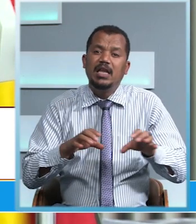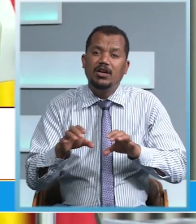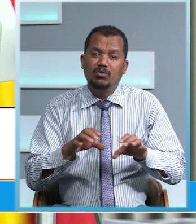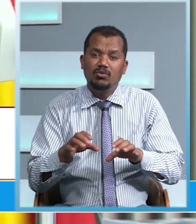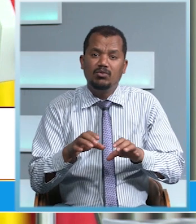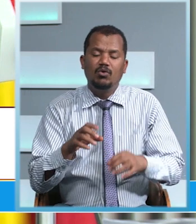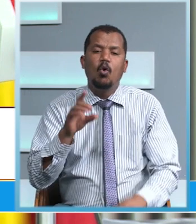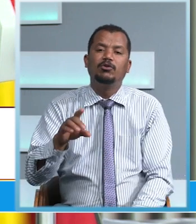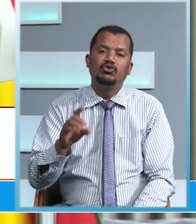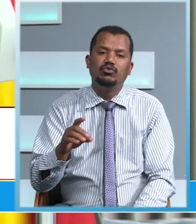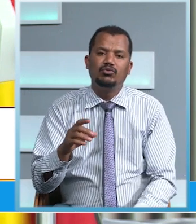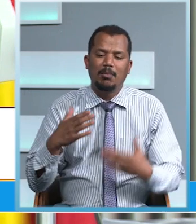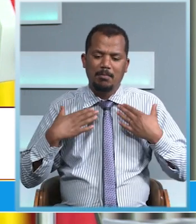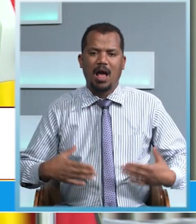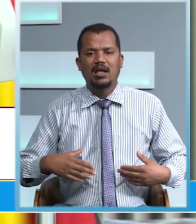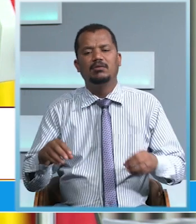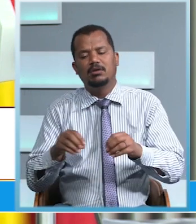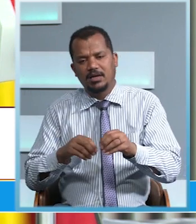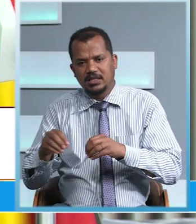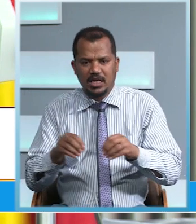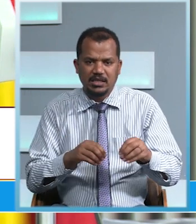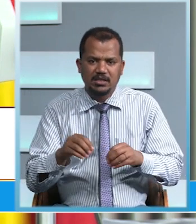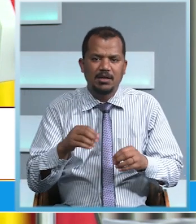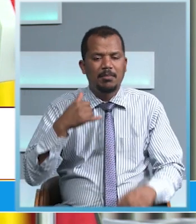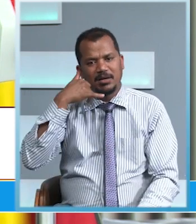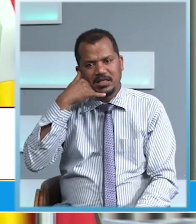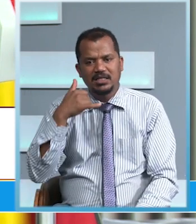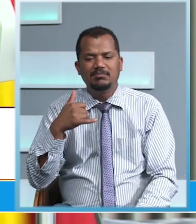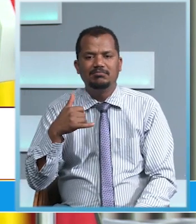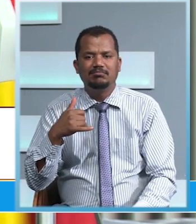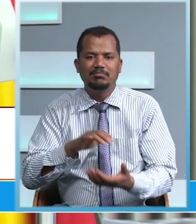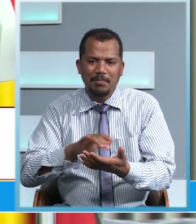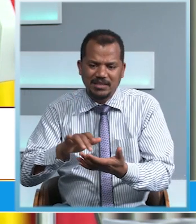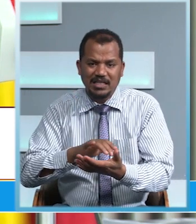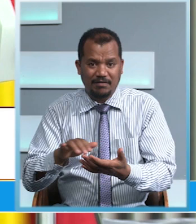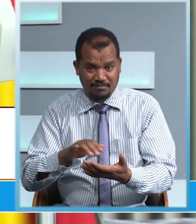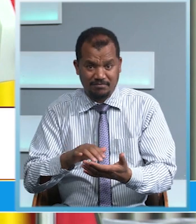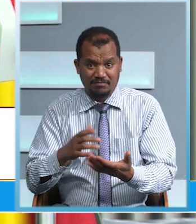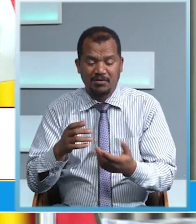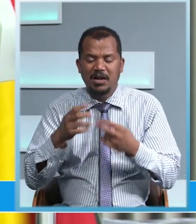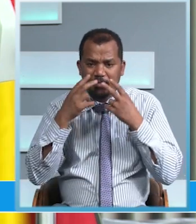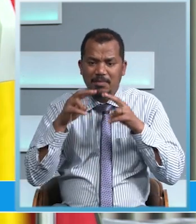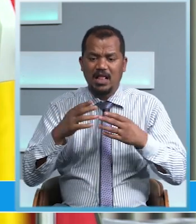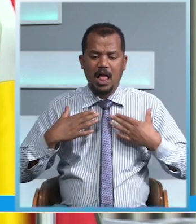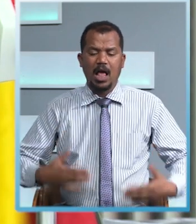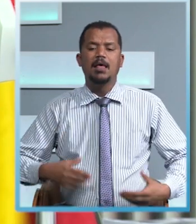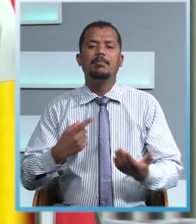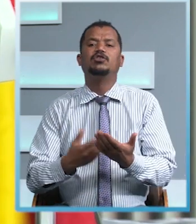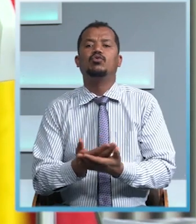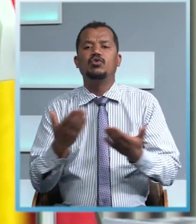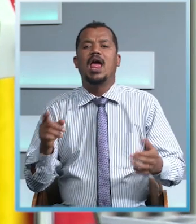ትብብር እንዲያደርጉ ኮሚሽኑ በአካልም በመንቀሳቀስ በስልክም በመጻጻፍም የሚመለከታቸውን አካላት